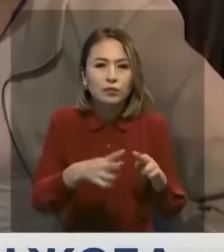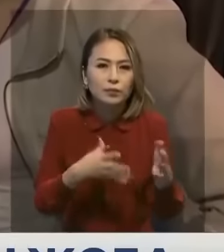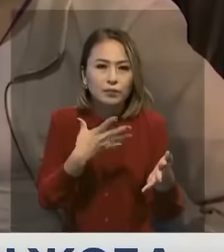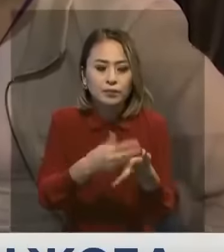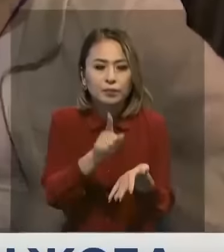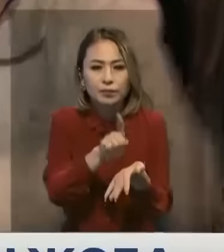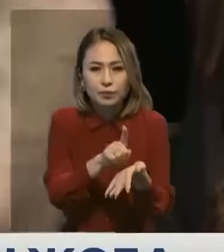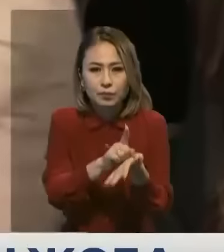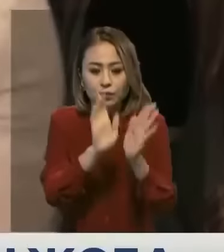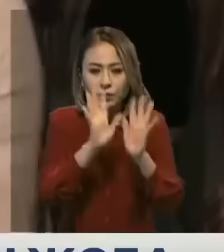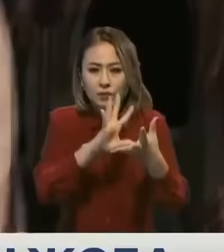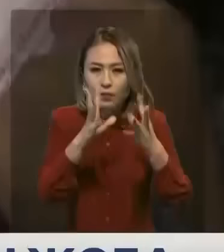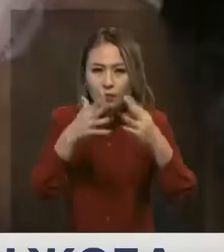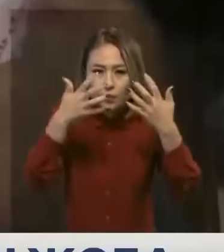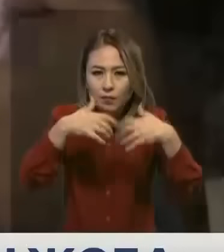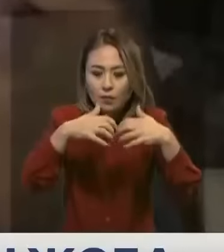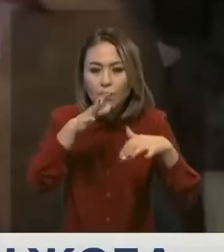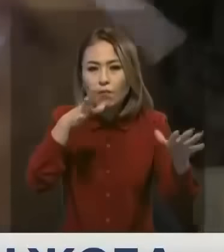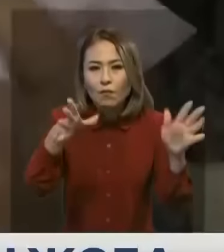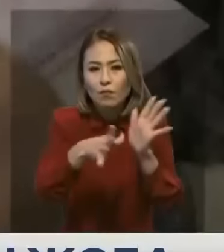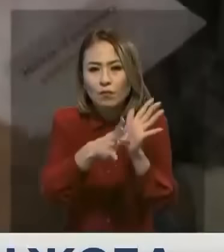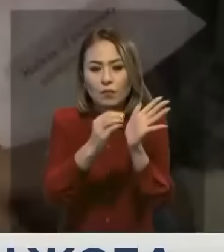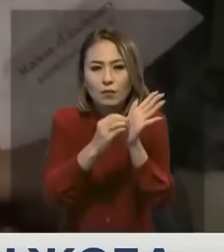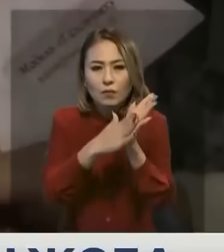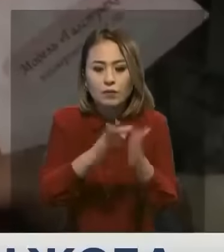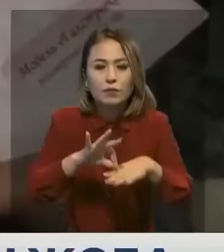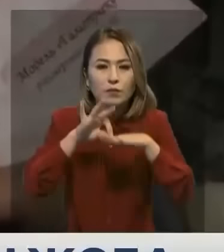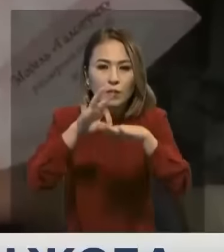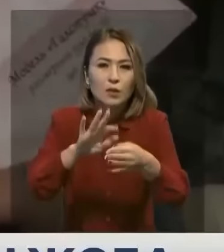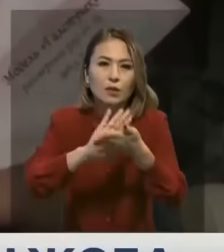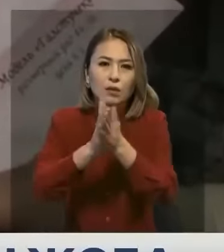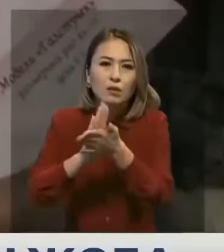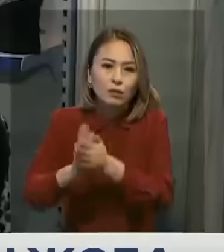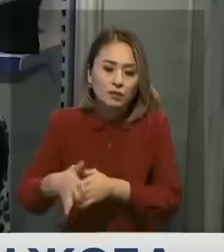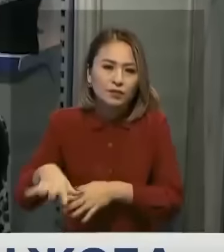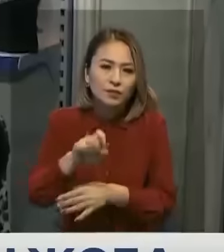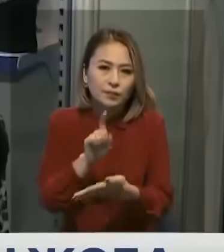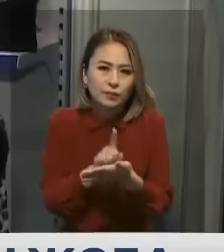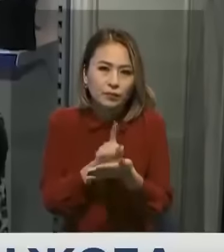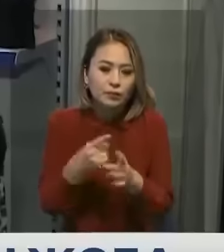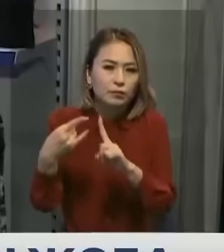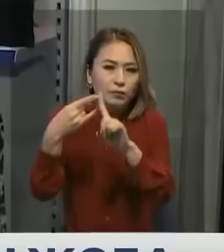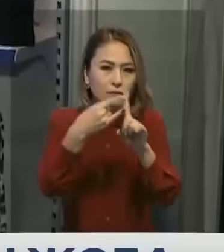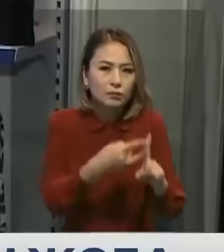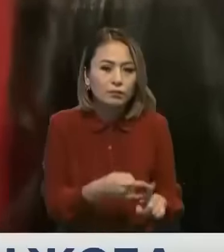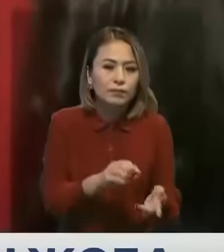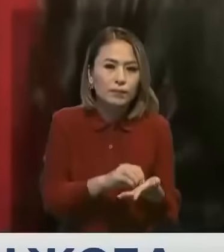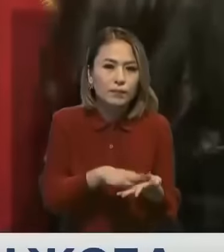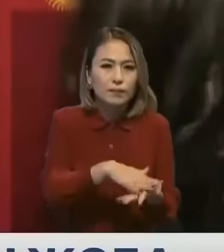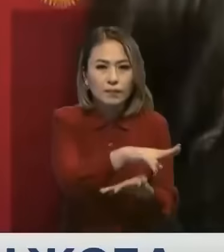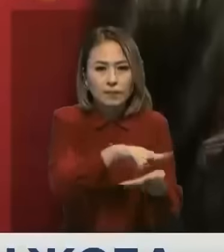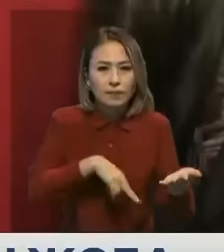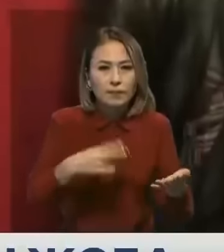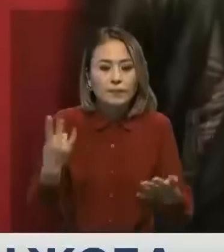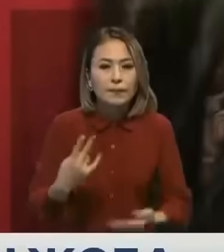босатылады. Алайда олар барлық есептерін электронды түрде жүргізіп, келісімдерін салық қызметінің онлайн базасына тіркеуге тиіс. Ернат